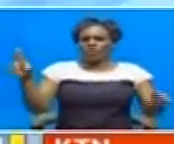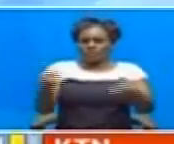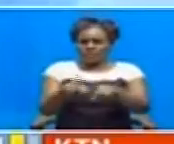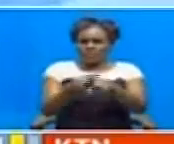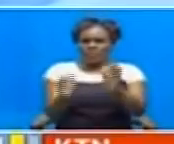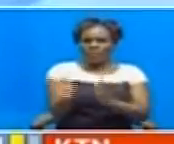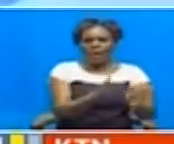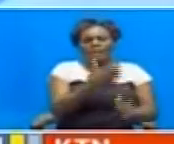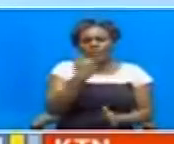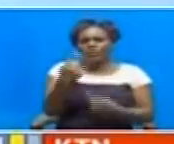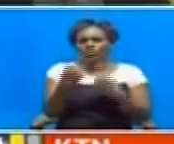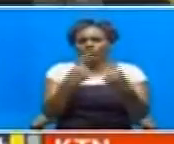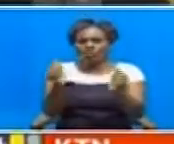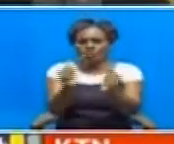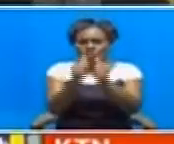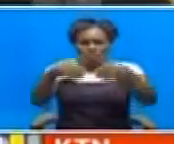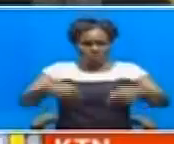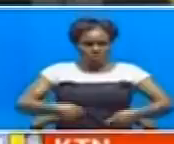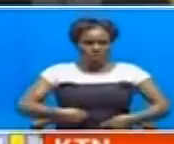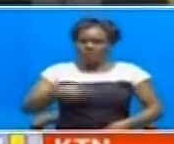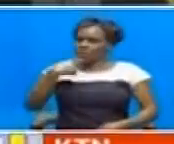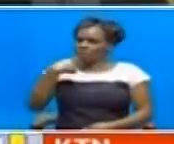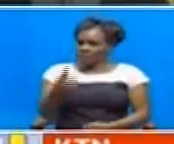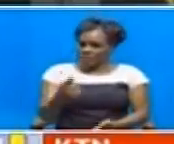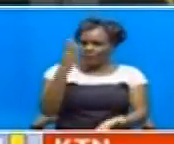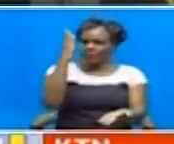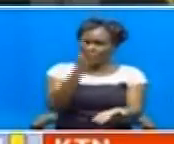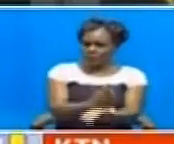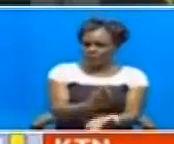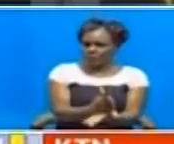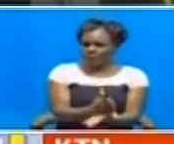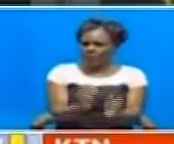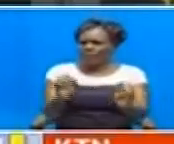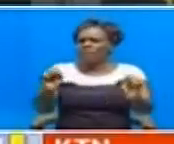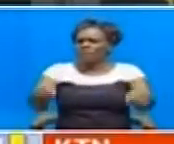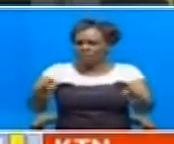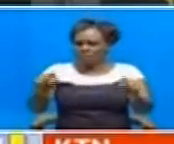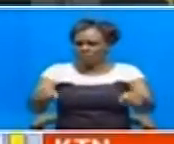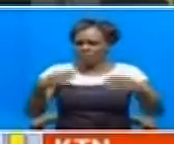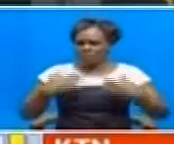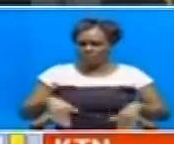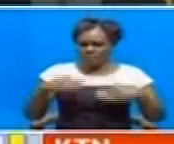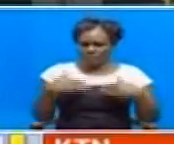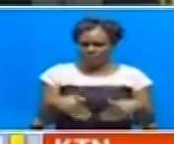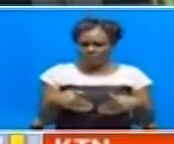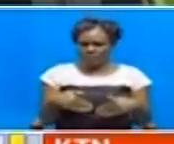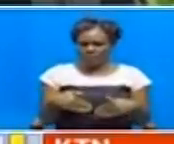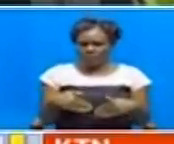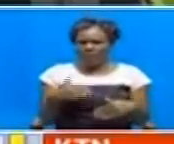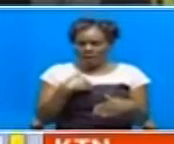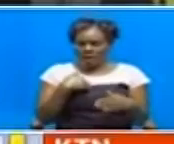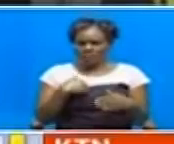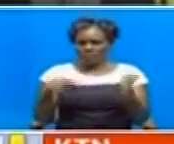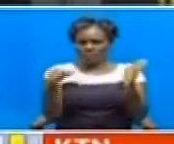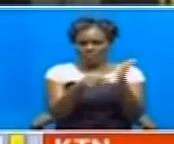mbinu bora za kuzungumza na vijana. Kwa kusema ukweli, ingekuwa watu wenye kutaka kuondosha matatizo